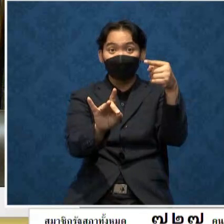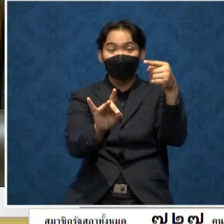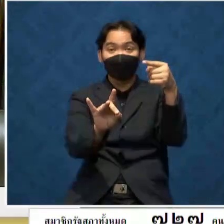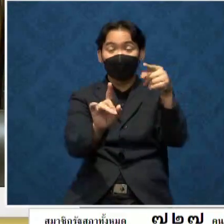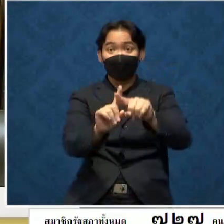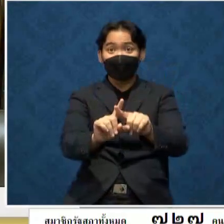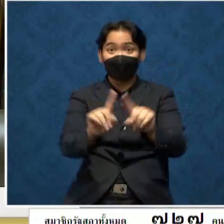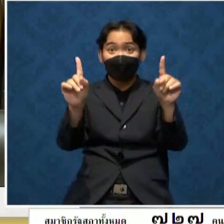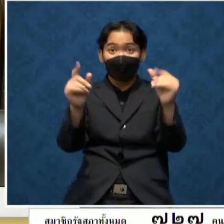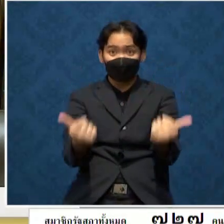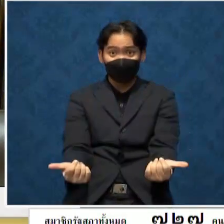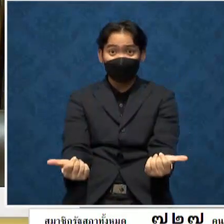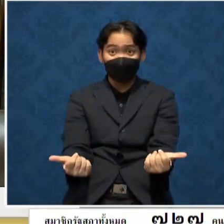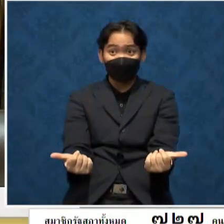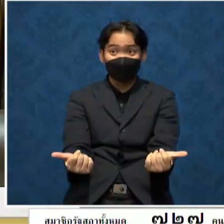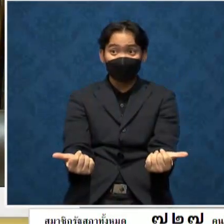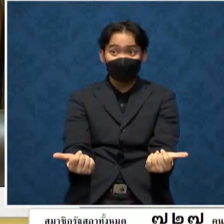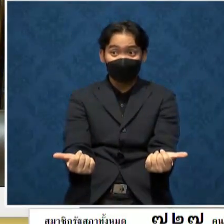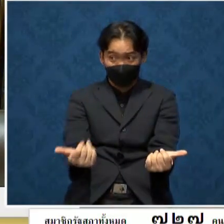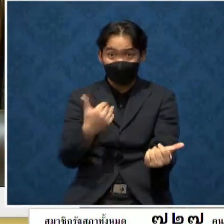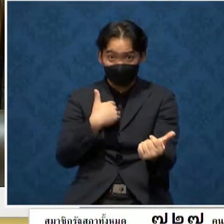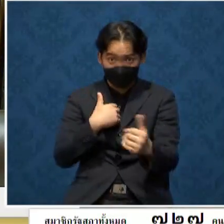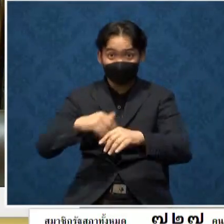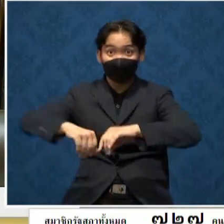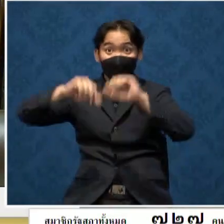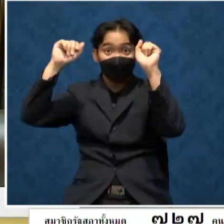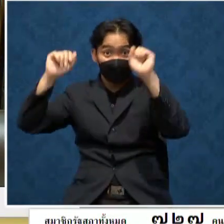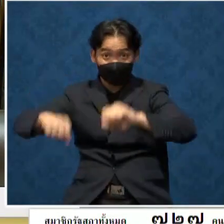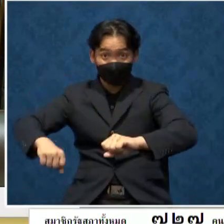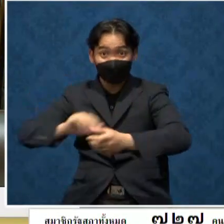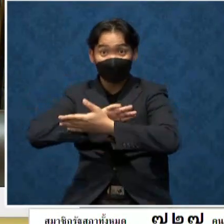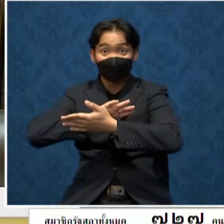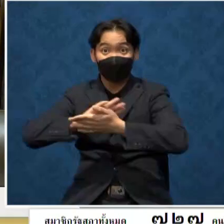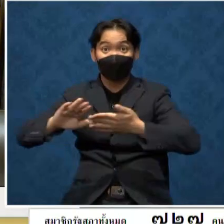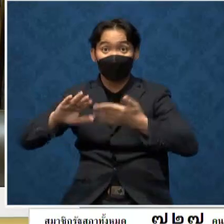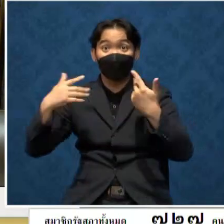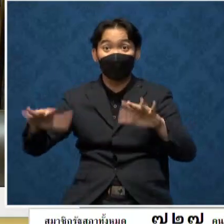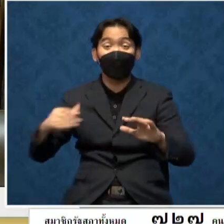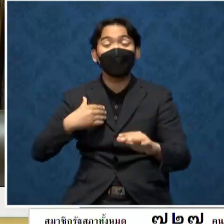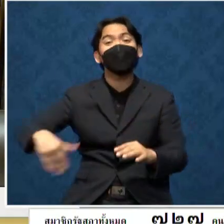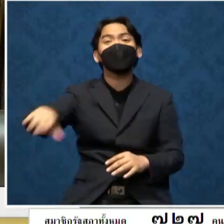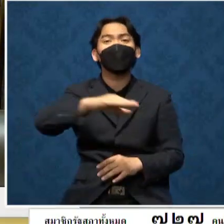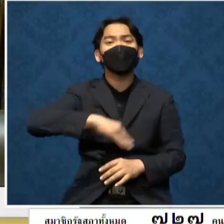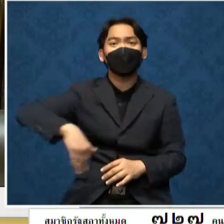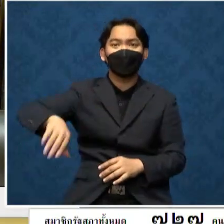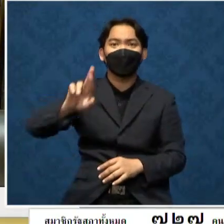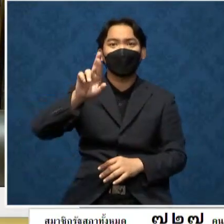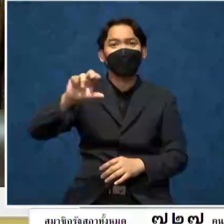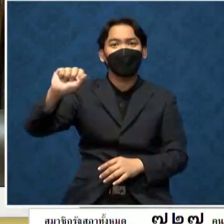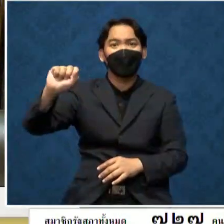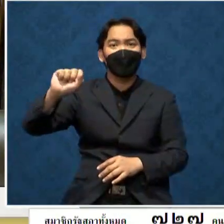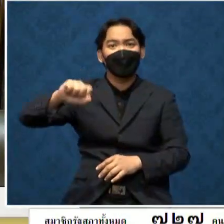มาชิกรัฐสภาเสนอญัตติแล้วมีผู้รับรองแล้วเนี่ยนะครับในข้อบังคับว่าที่ประชุมรัฐสภาอนุมั